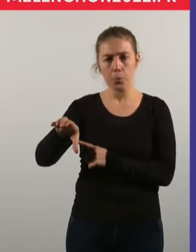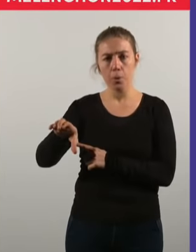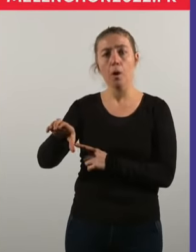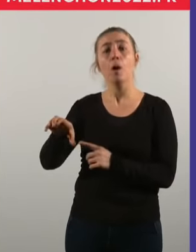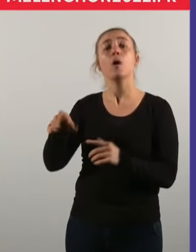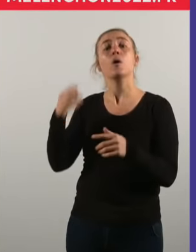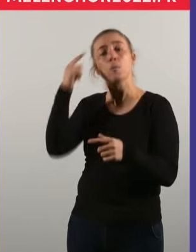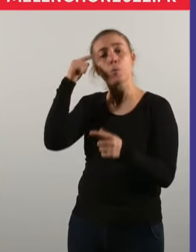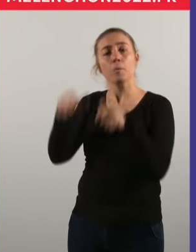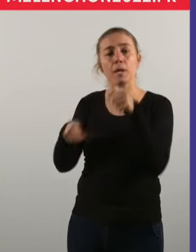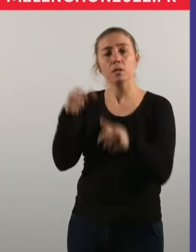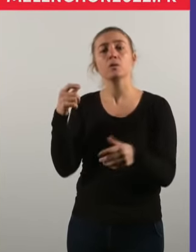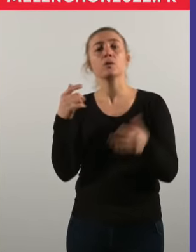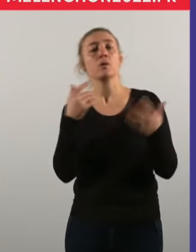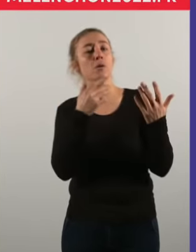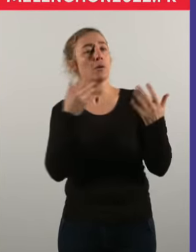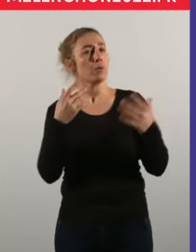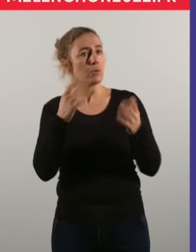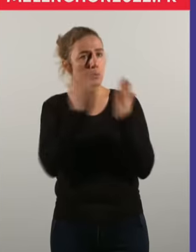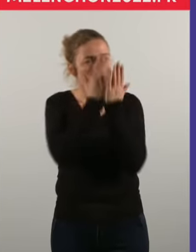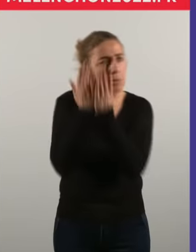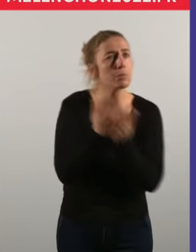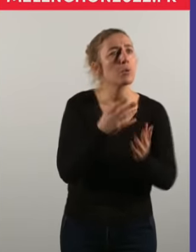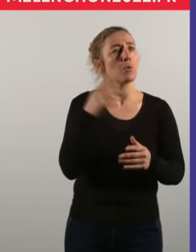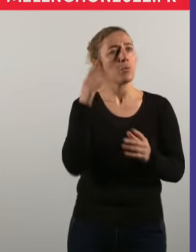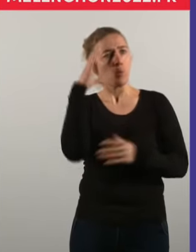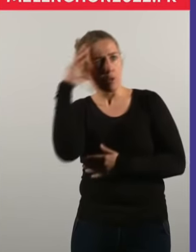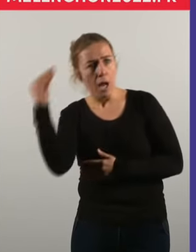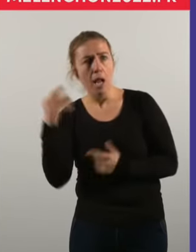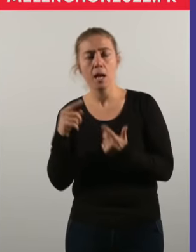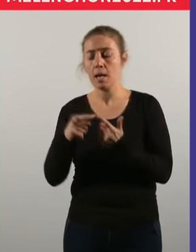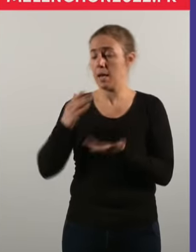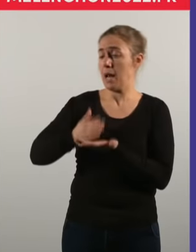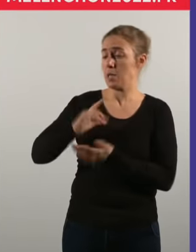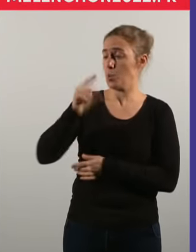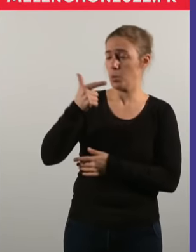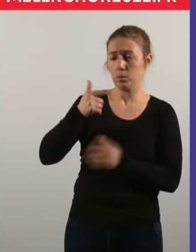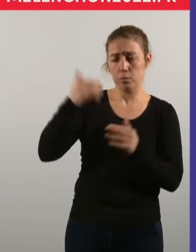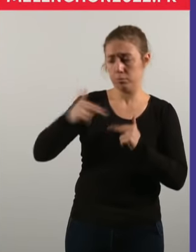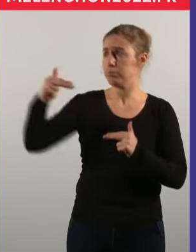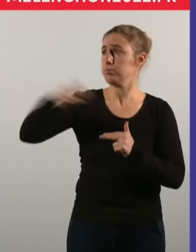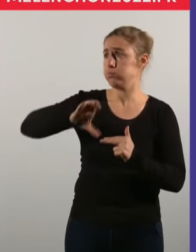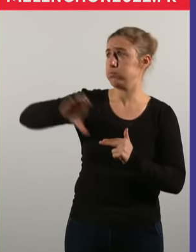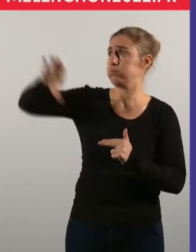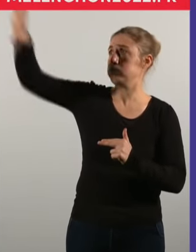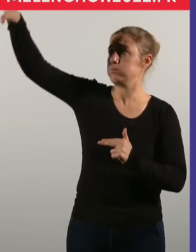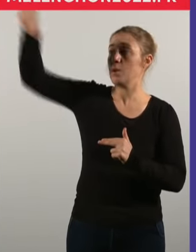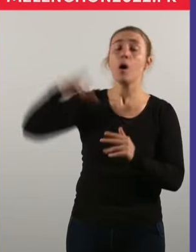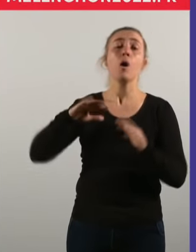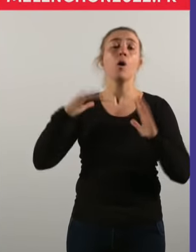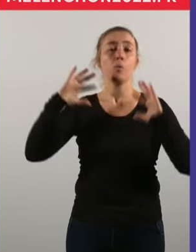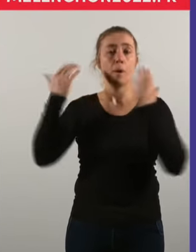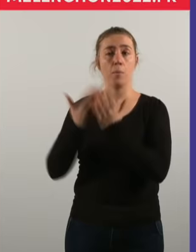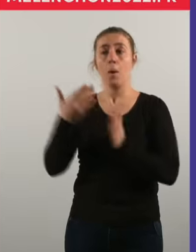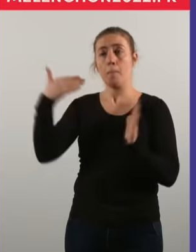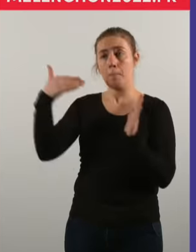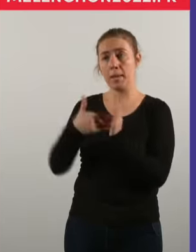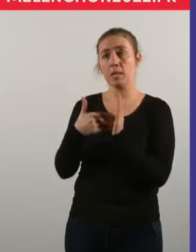l'enseignement professionnel, dès la classe de seconde, et tous les étudiants, et ça fera 1063 euros par